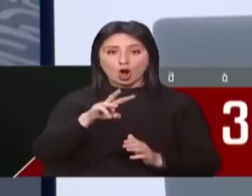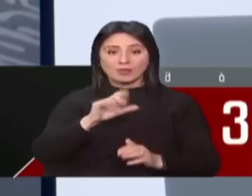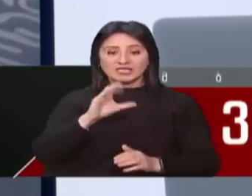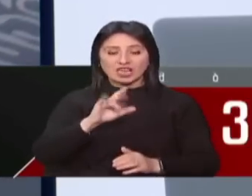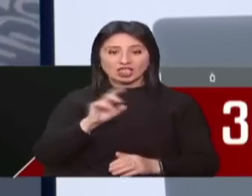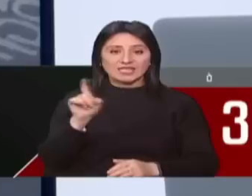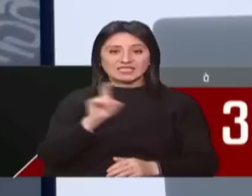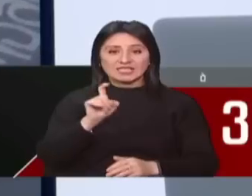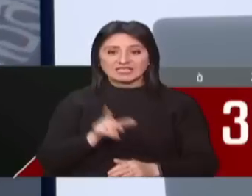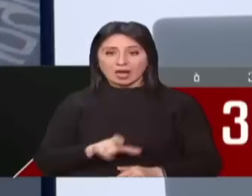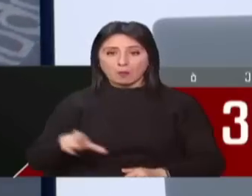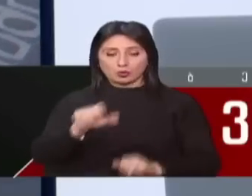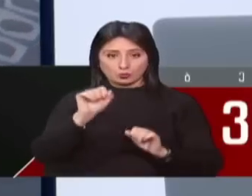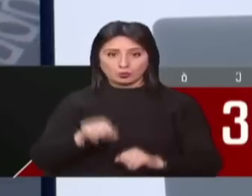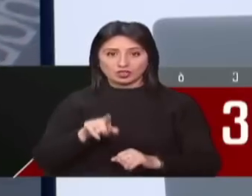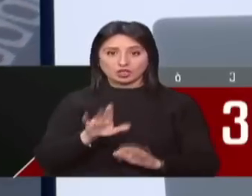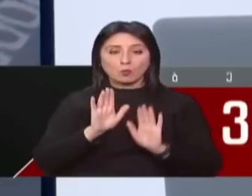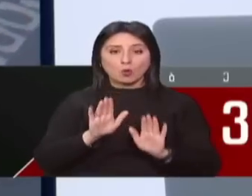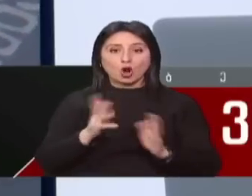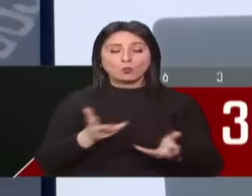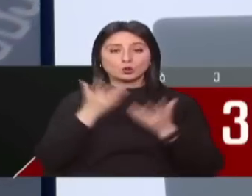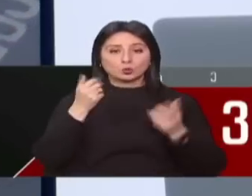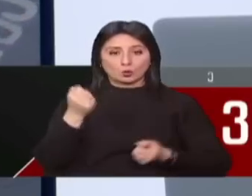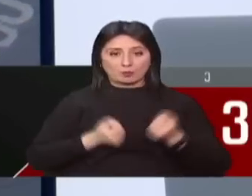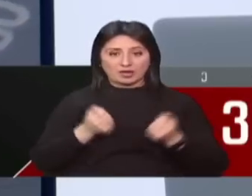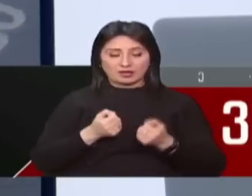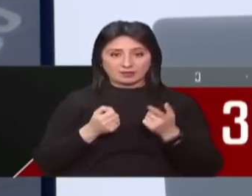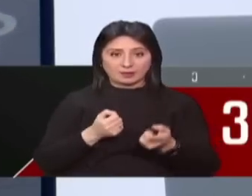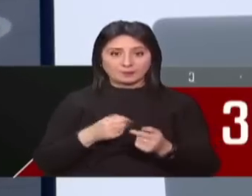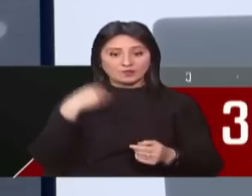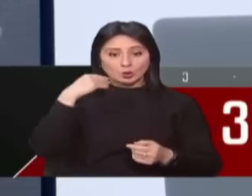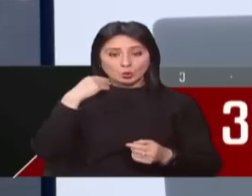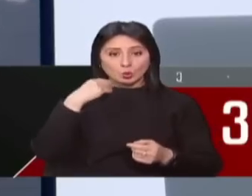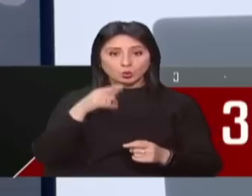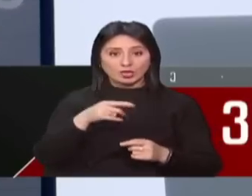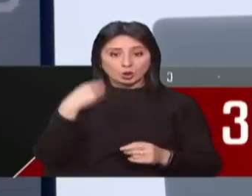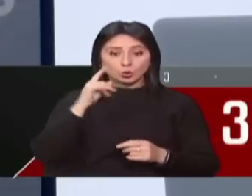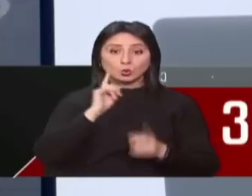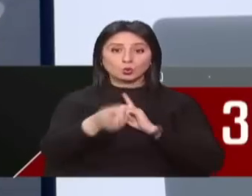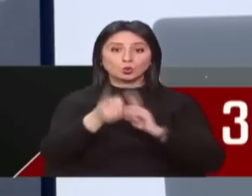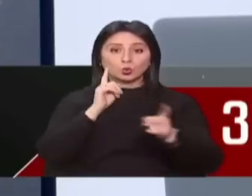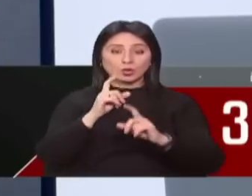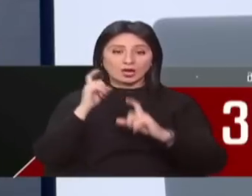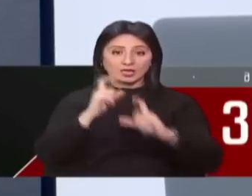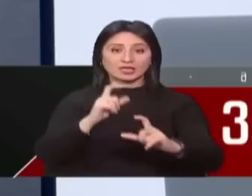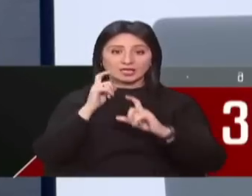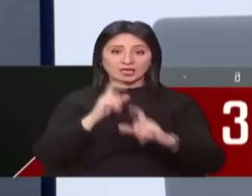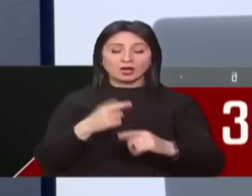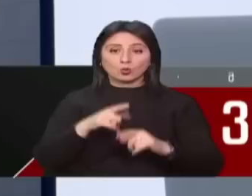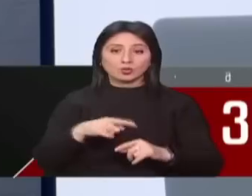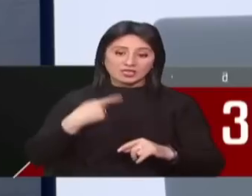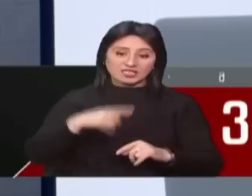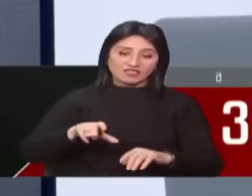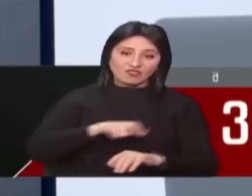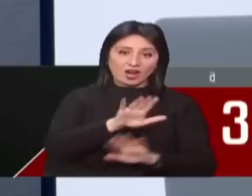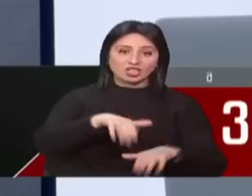საჩხერე ზესტაფონის მხრიდან არის დასაშვები, ისიც მხოლოდ მსუბუქი ავტომობილებისთვის. თურქეთიდან და თურქეთისკენ მოძრავი ტრაილერებისთვის კი ალტერნატიული